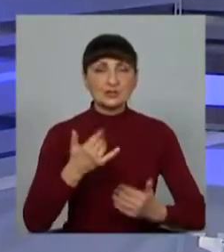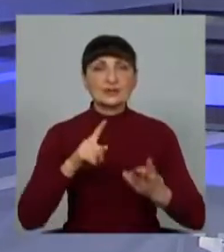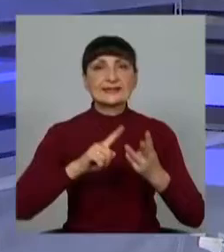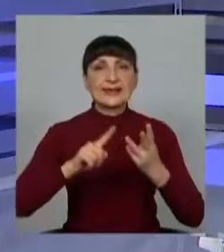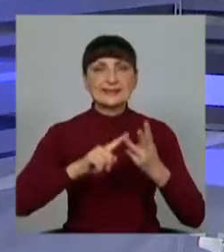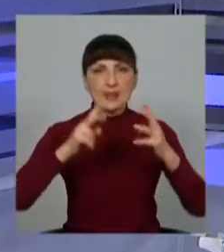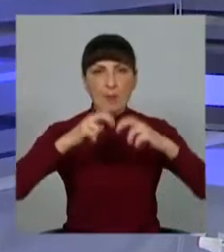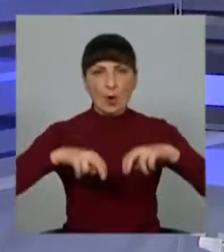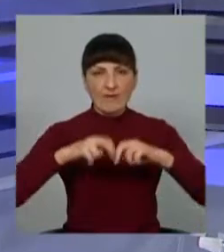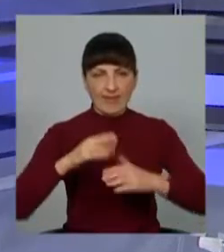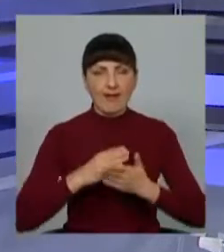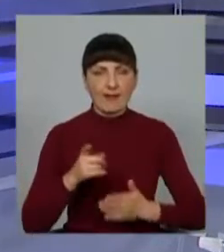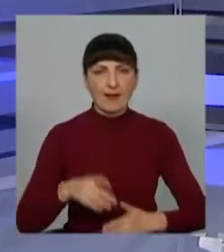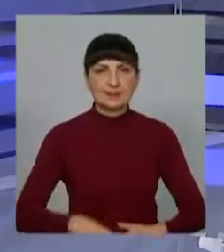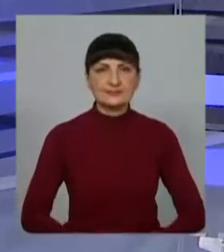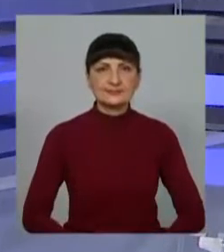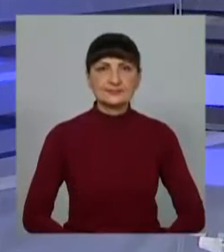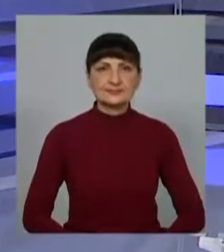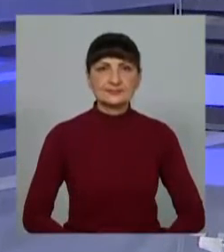стадию клинических